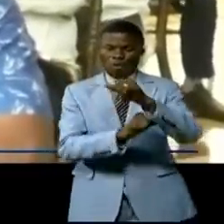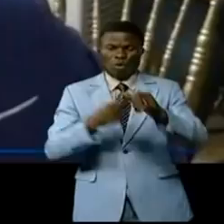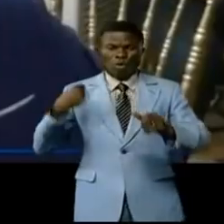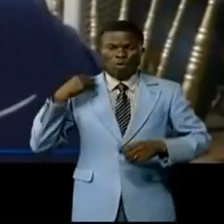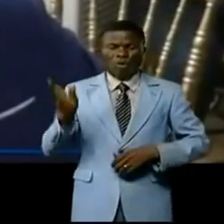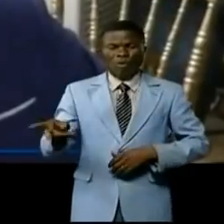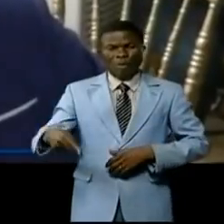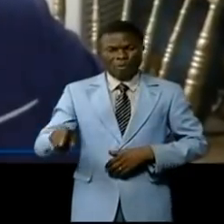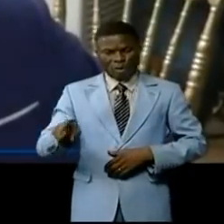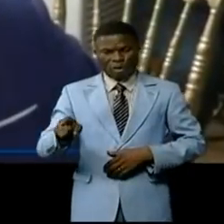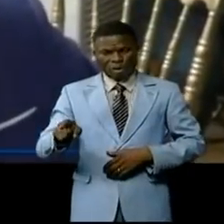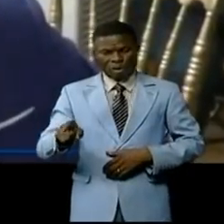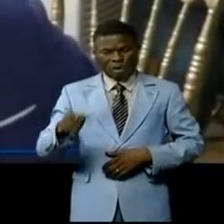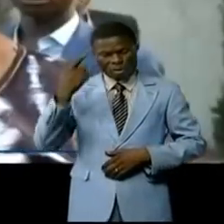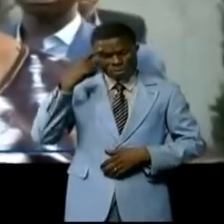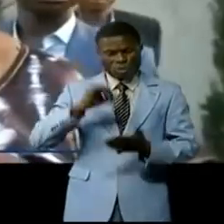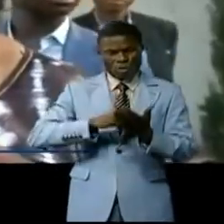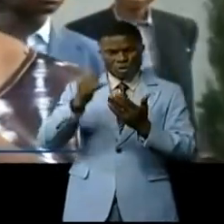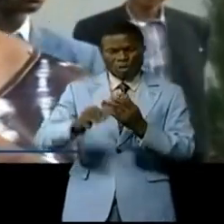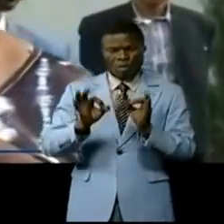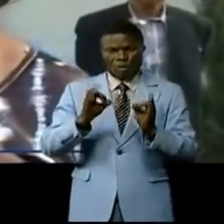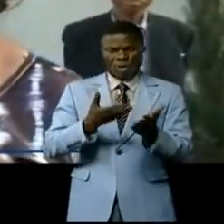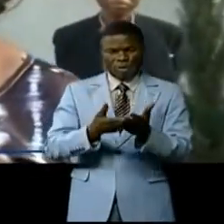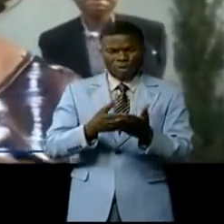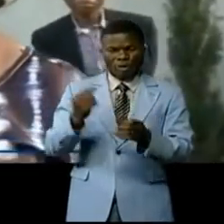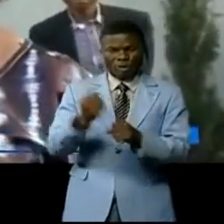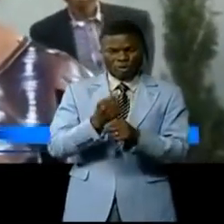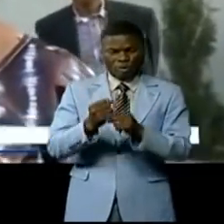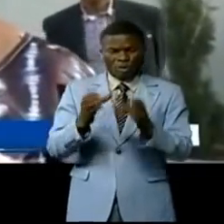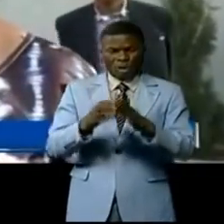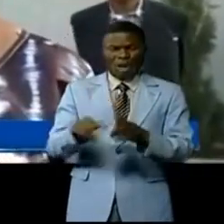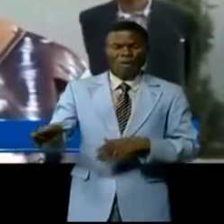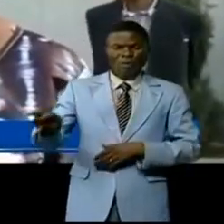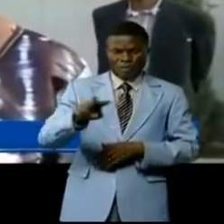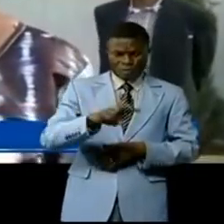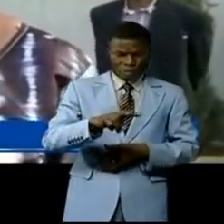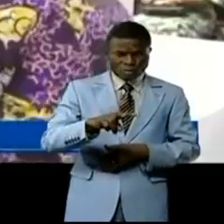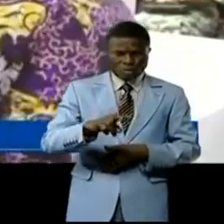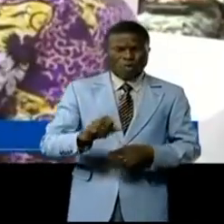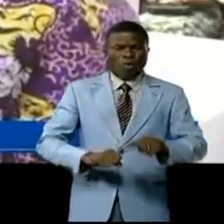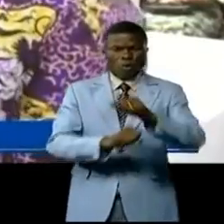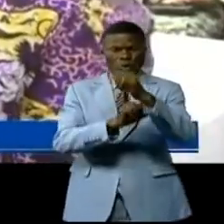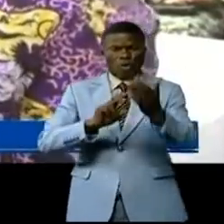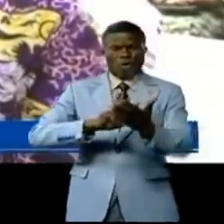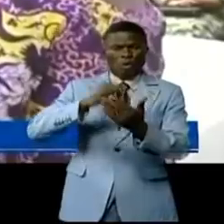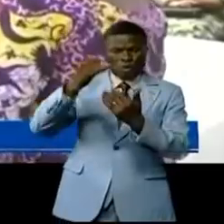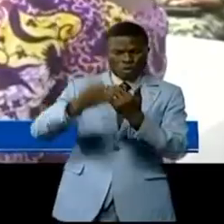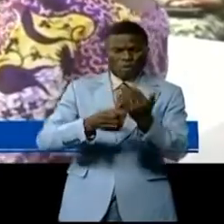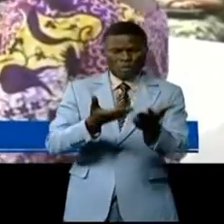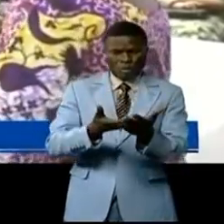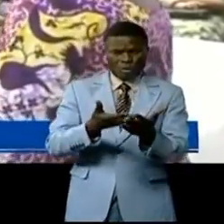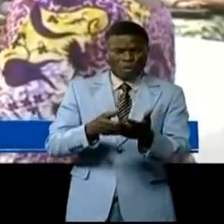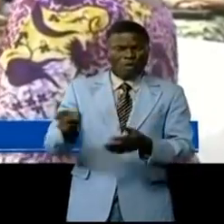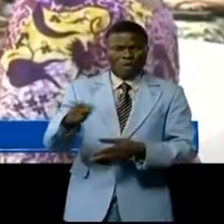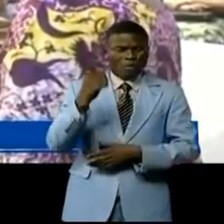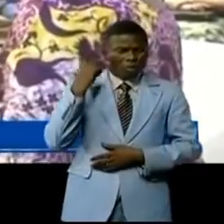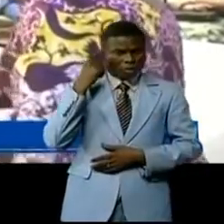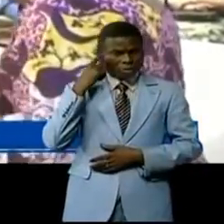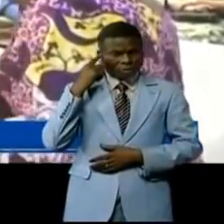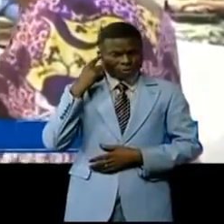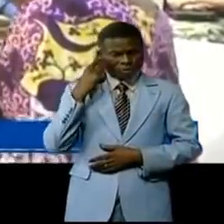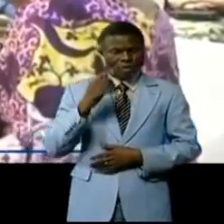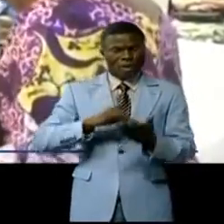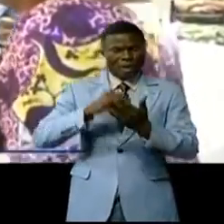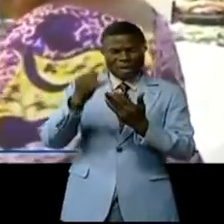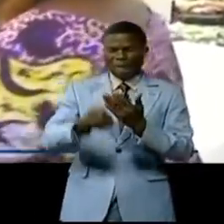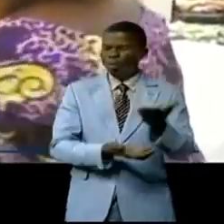gouvernement provincial à ces nouveaux programmes. Nous allons travailler avec eux, nous allons appuyer ce projet. Vous avez suivi combien d'argent on